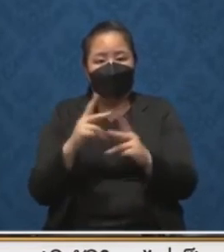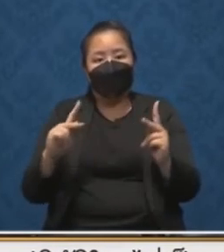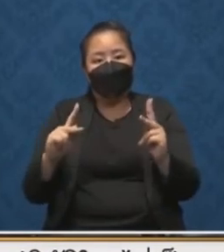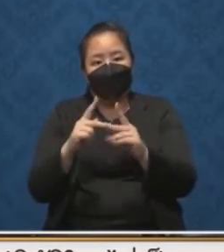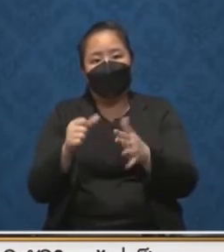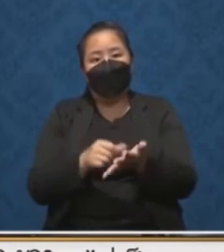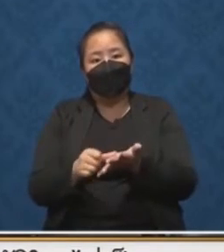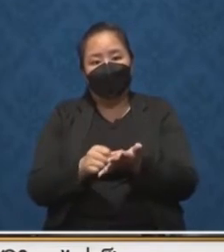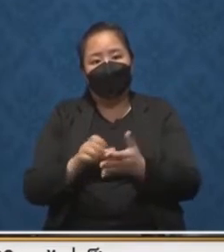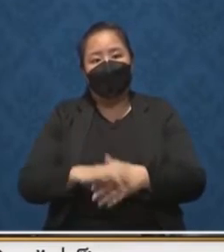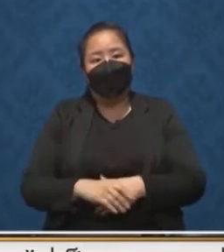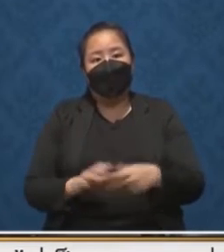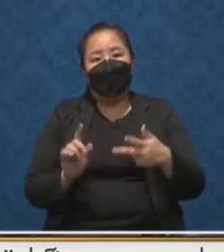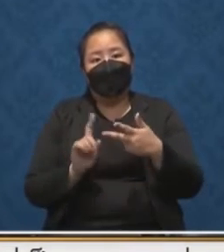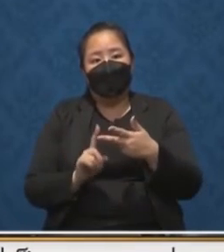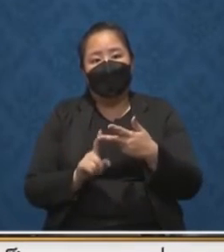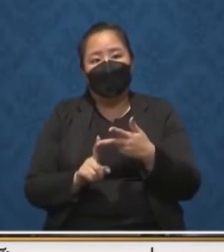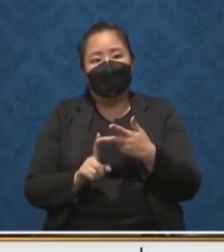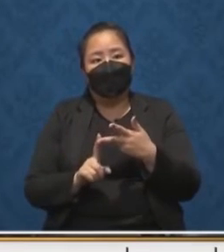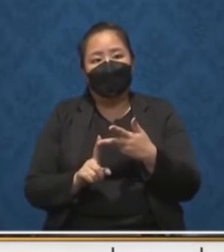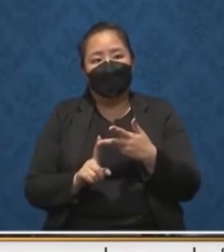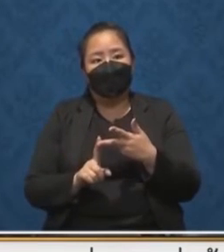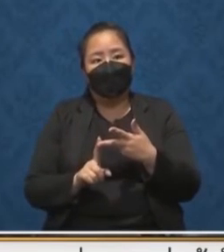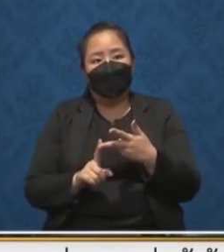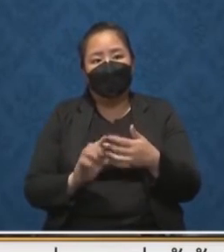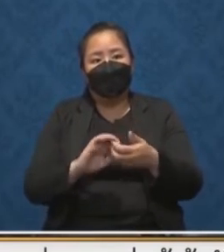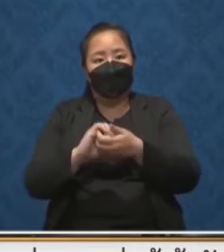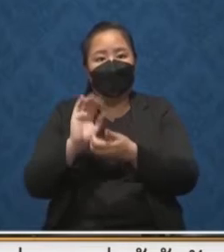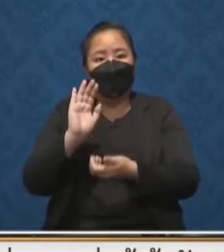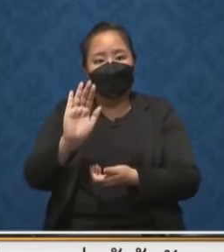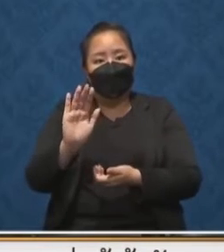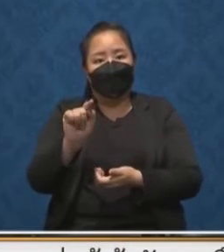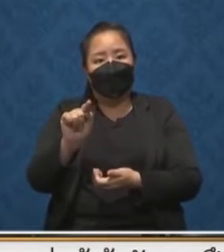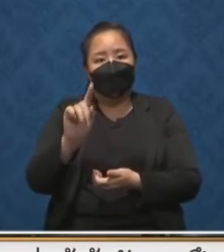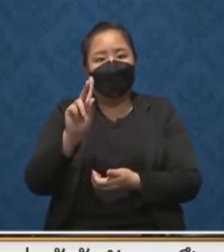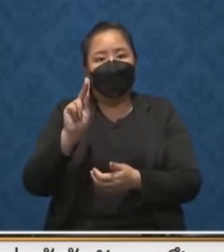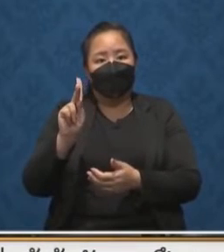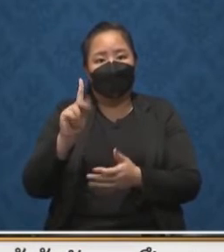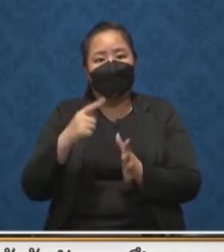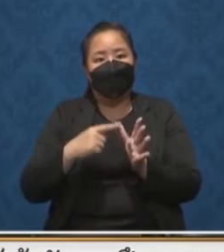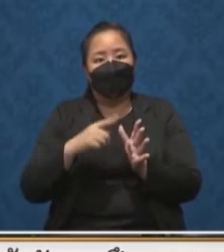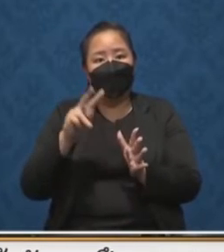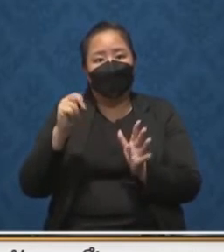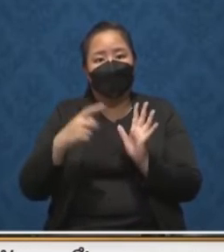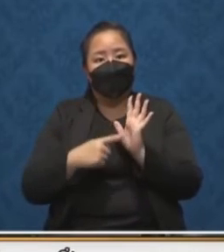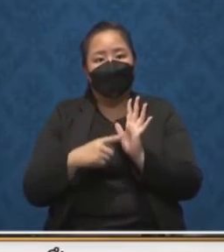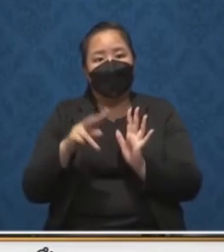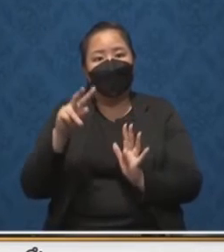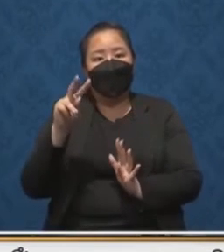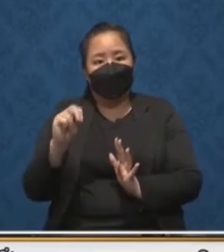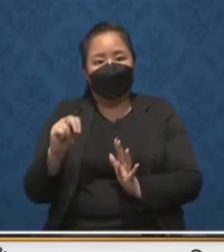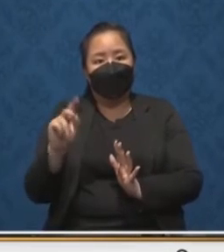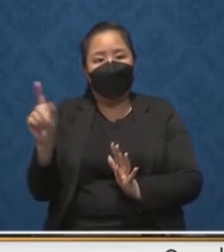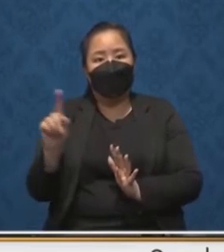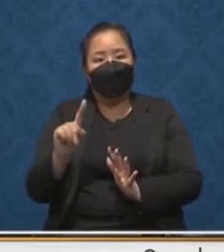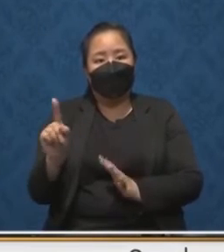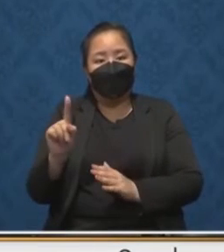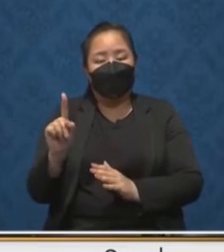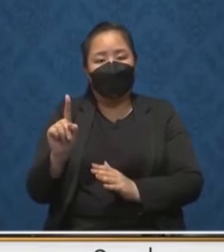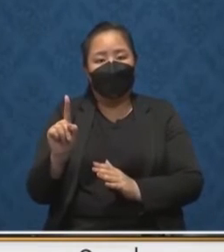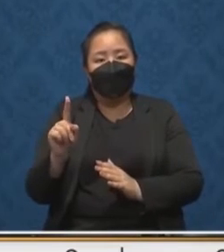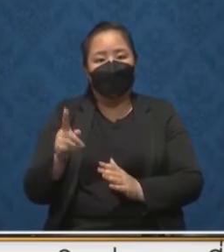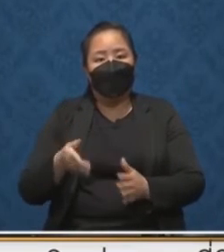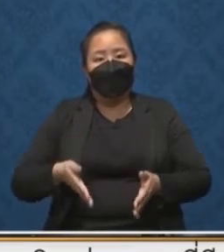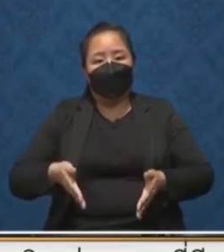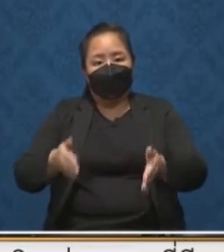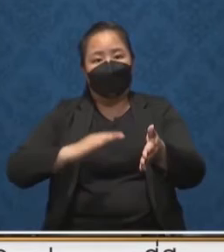การแก้ไขด้วยครับเรื่องที่3ครับได้รับการประสานจากกำนันพงศักดิ์บัวคำครับกำนันตำบลสวนกล้วยว่าผิวการจ